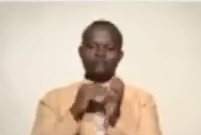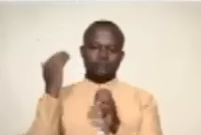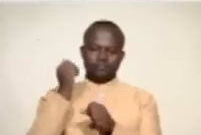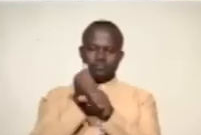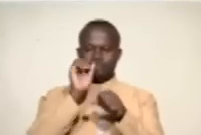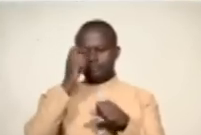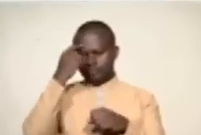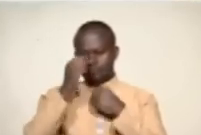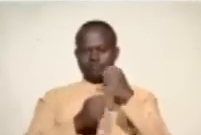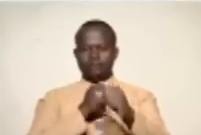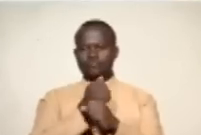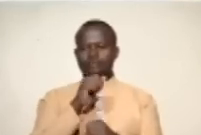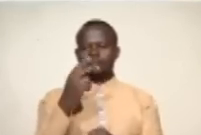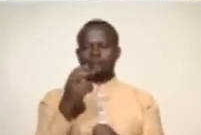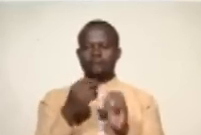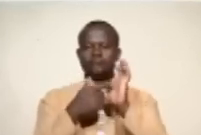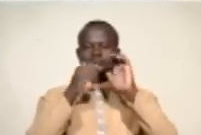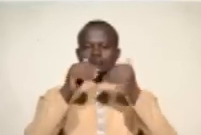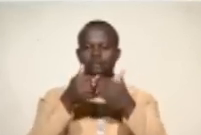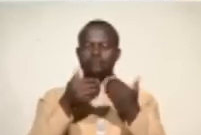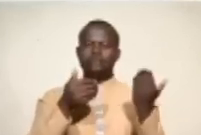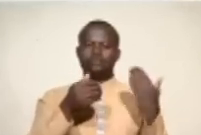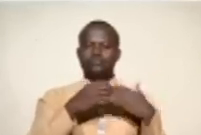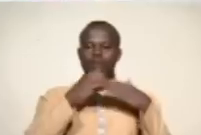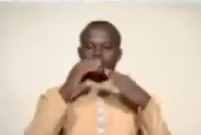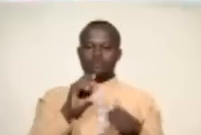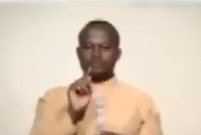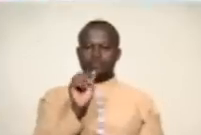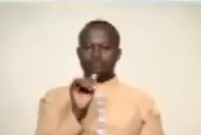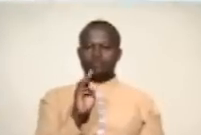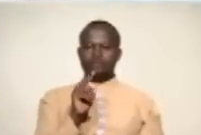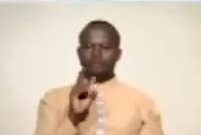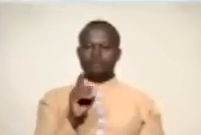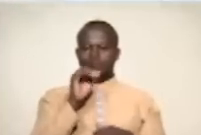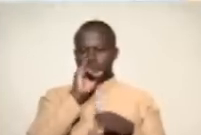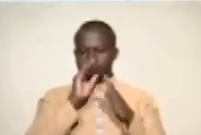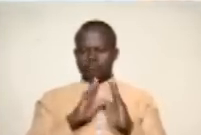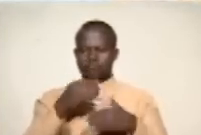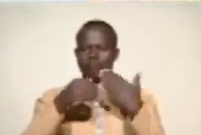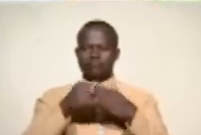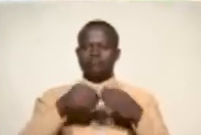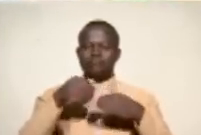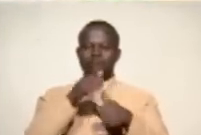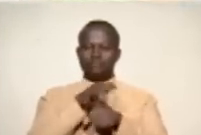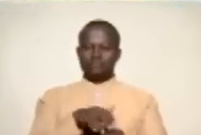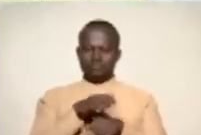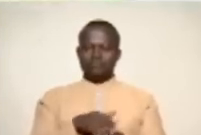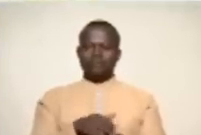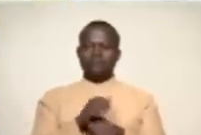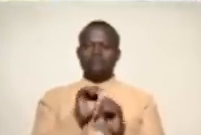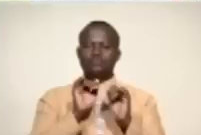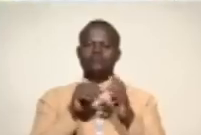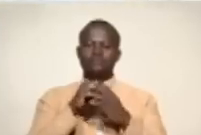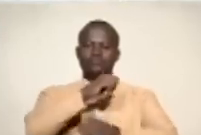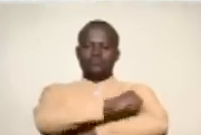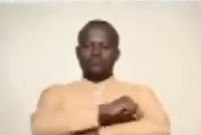wa leta imyaka 20, yagaragaje ko haba ku ngoma ya Kayibanda no kuyihabyara Imana Abatutsi bakomeje gutotezwa bagahezwa mu mashuri ndetse